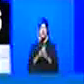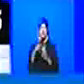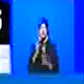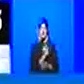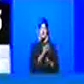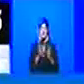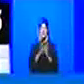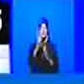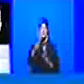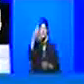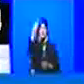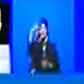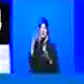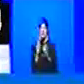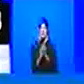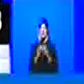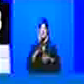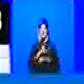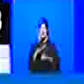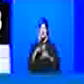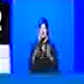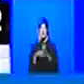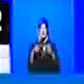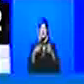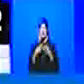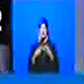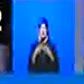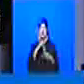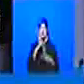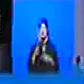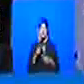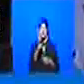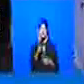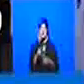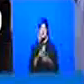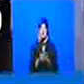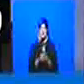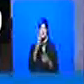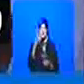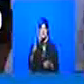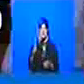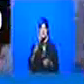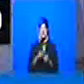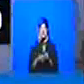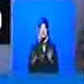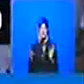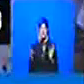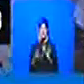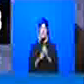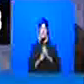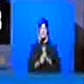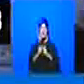berdua untuk mengatasi berbagai persoalan di bidang ekonomi. Pertama, yaitu soal pembelaan